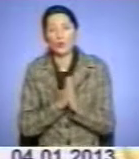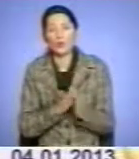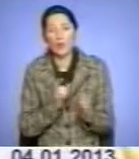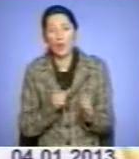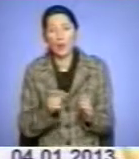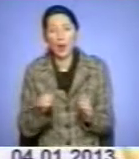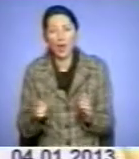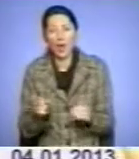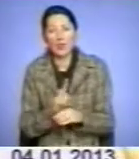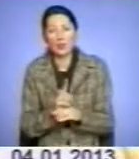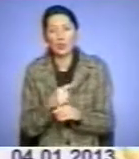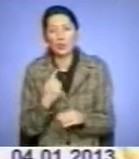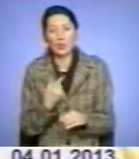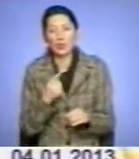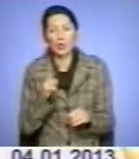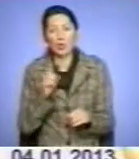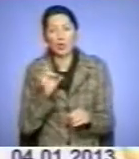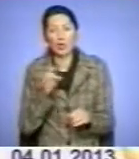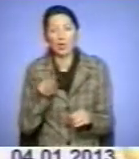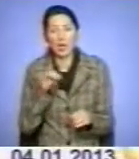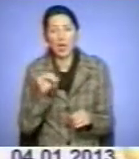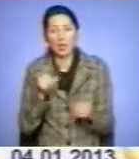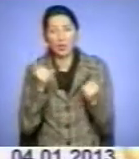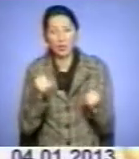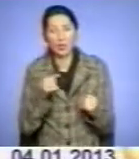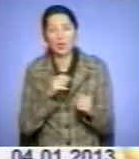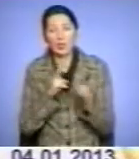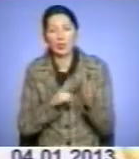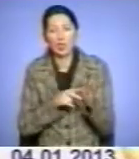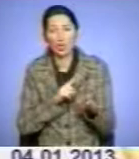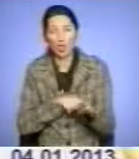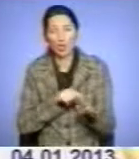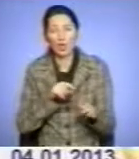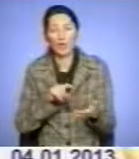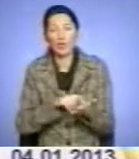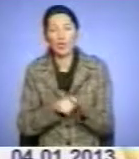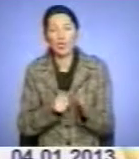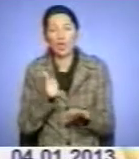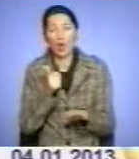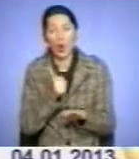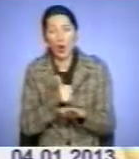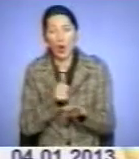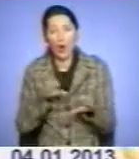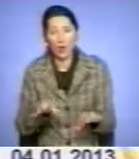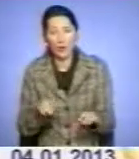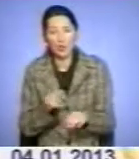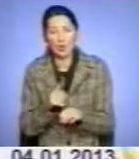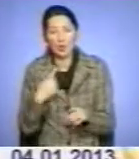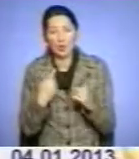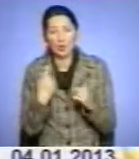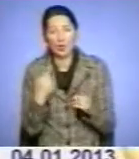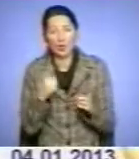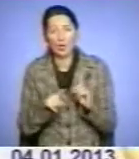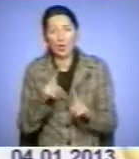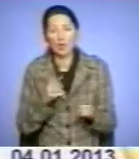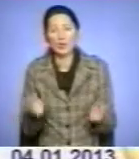обласної ради сьогодні на 17-ту годину в кабінеті голови Тернопільської обласної ради зібрати погоджувальну